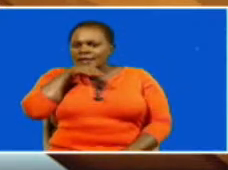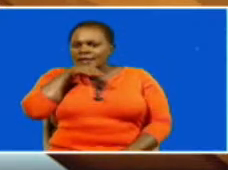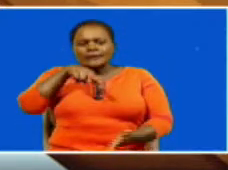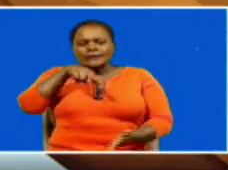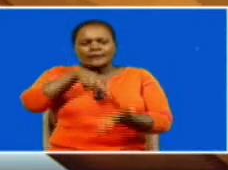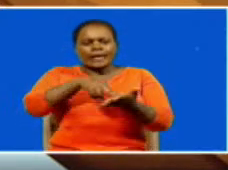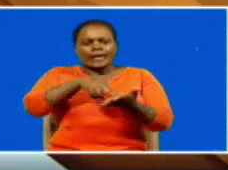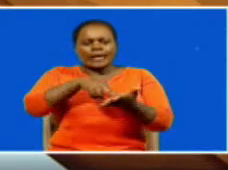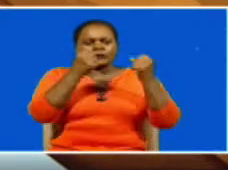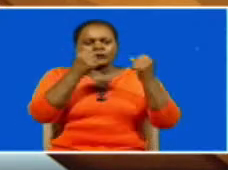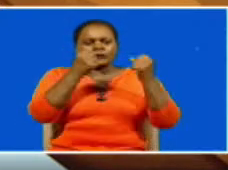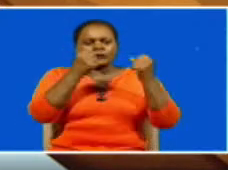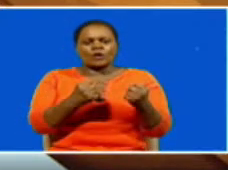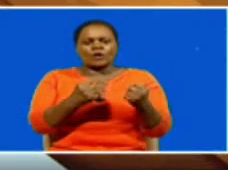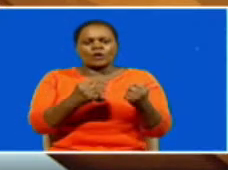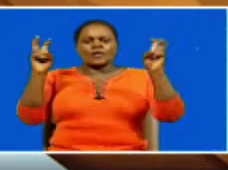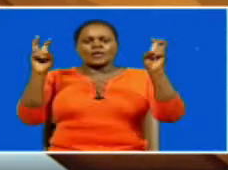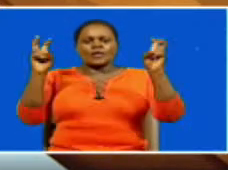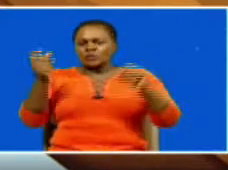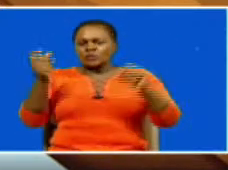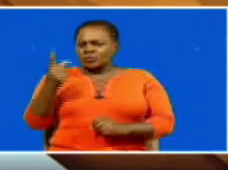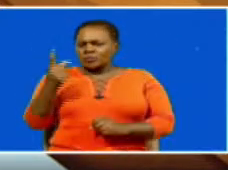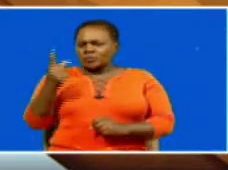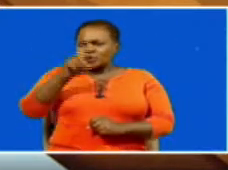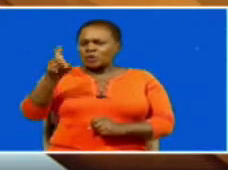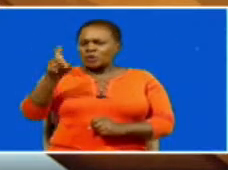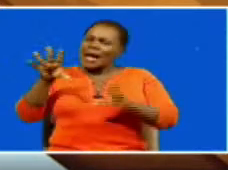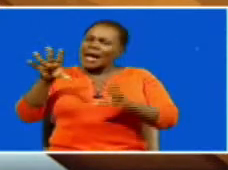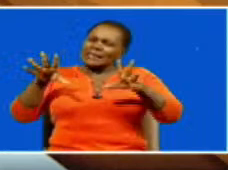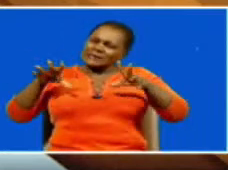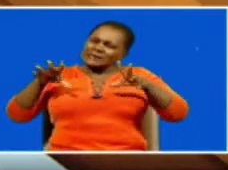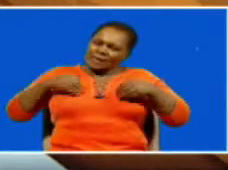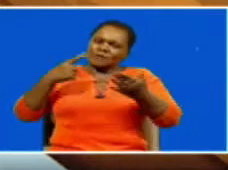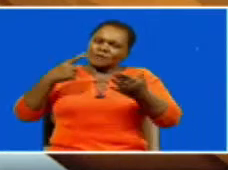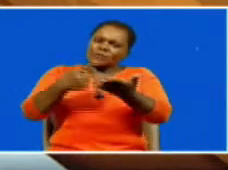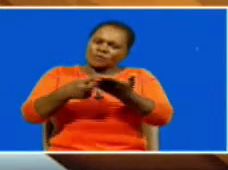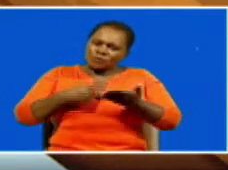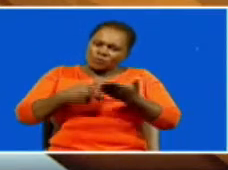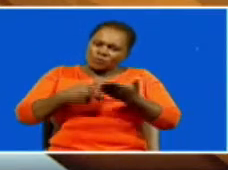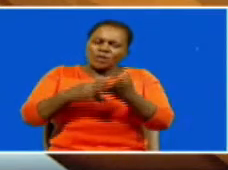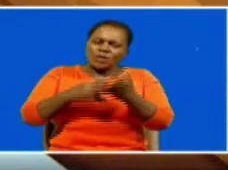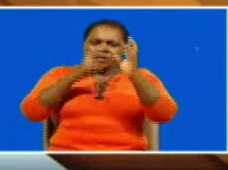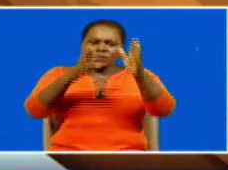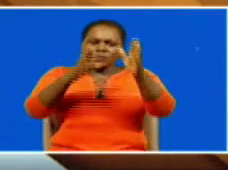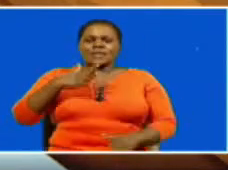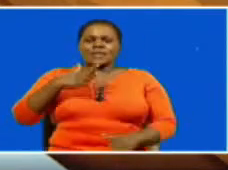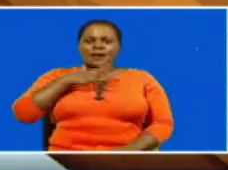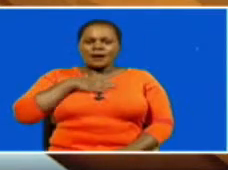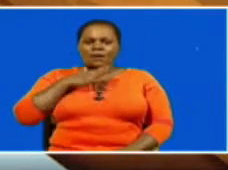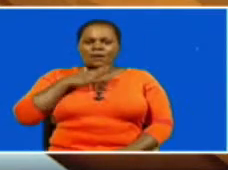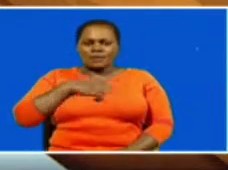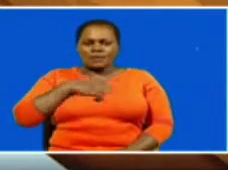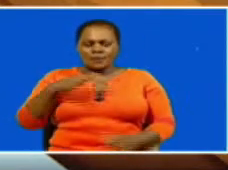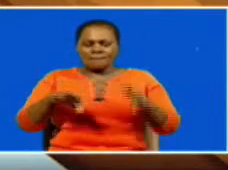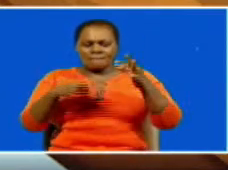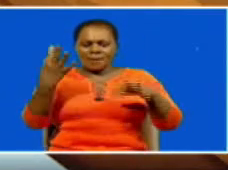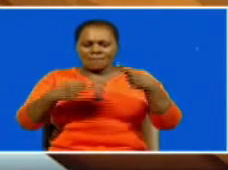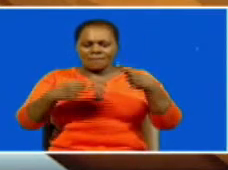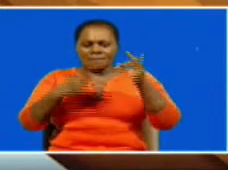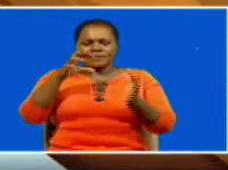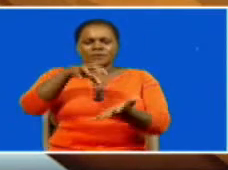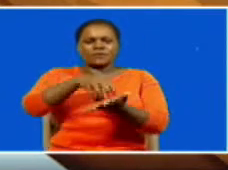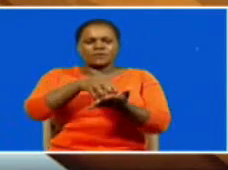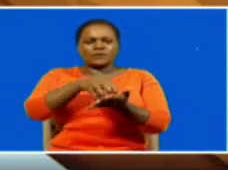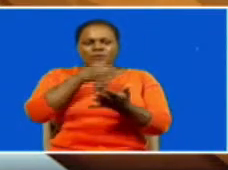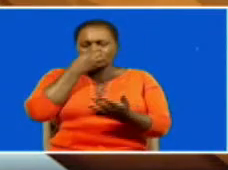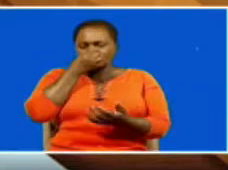akishikilia msimamo mkali. Swala ambalo linaibuka ni je, watakubali kufanya mazungumzo? Mwanahabari wetu Daniel Karioki anatathmini.